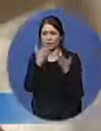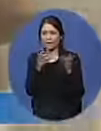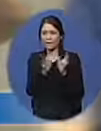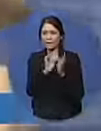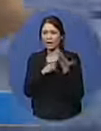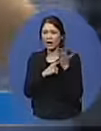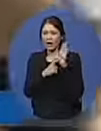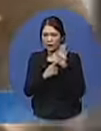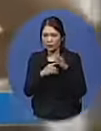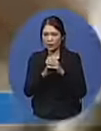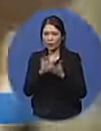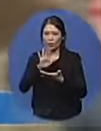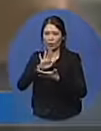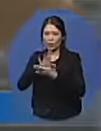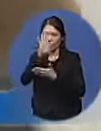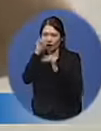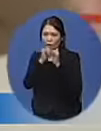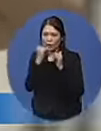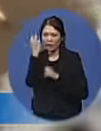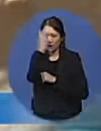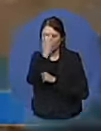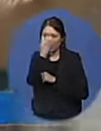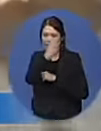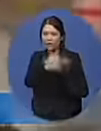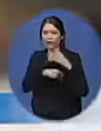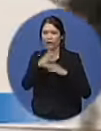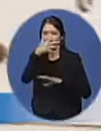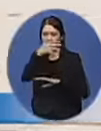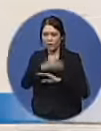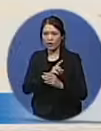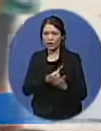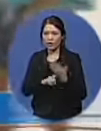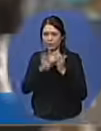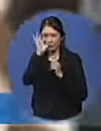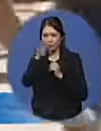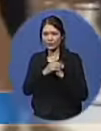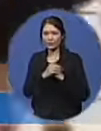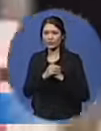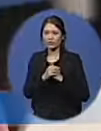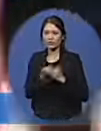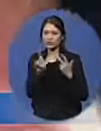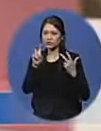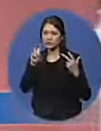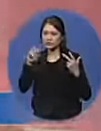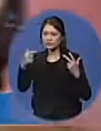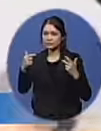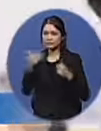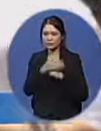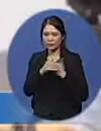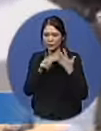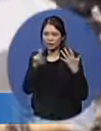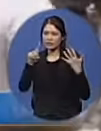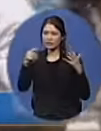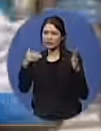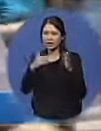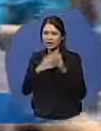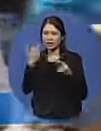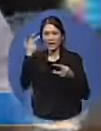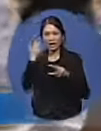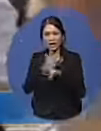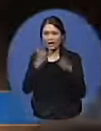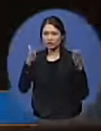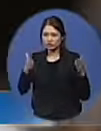질병관리본부가 발표한 온열 질환 감시 체계 운영 결과에 따르면 지난달 26일부터 지난 1일까지 일주일